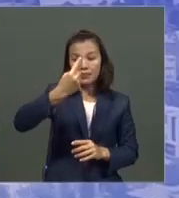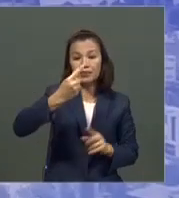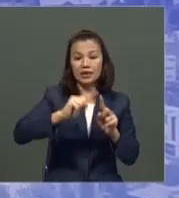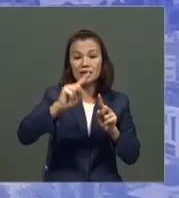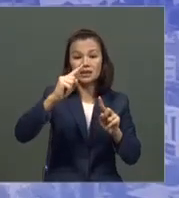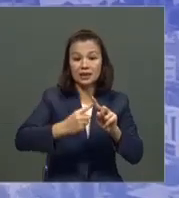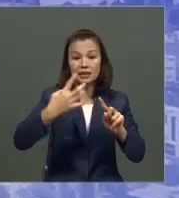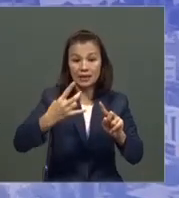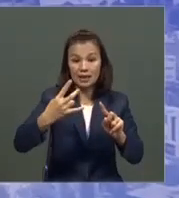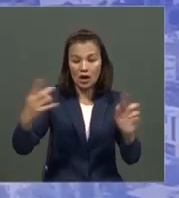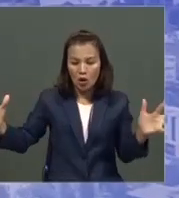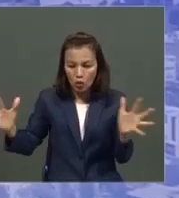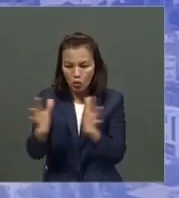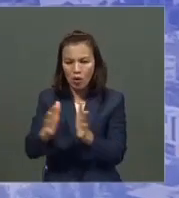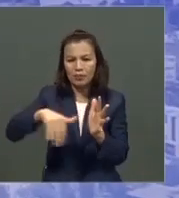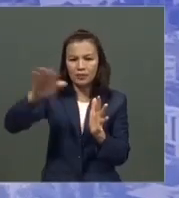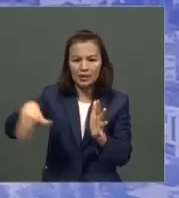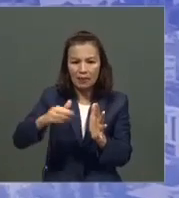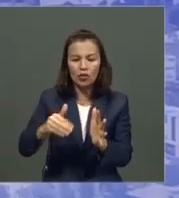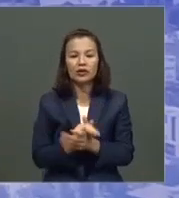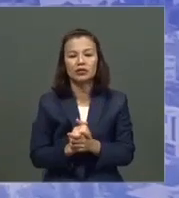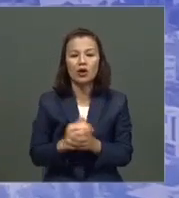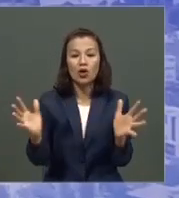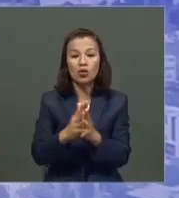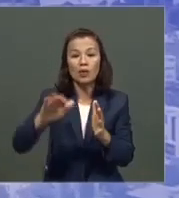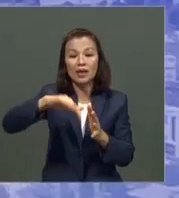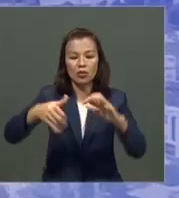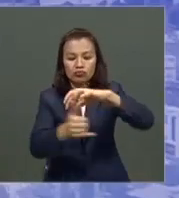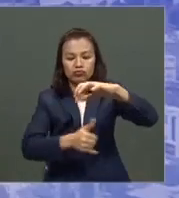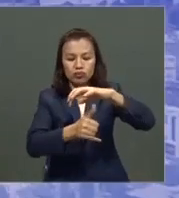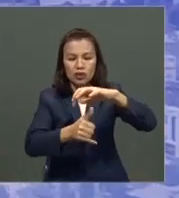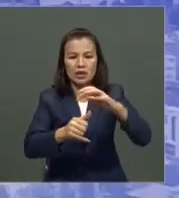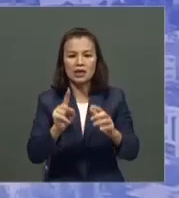มกักตัวสะสมรวม SQ ASQ เนี่ยนะคะ